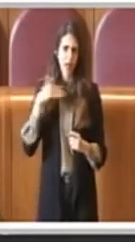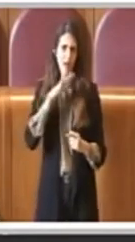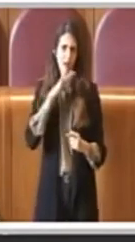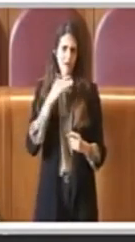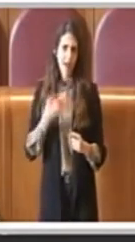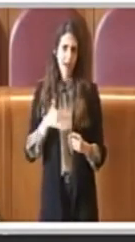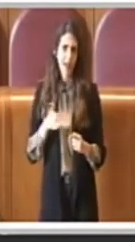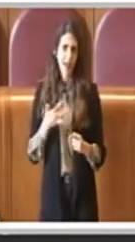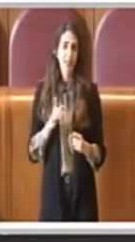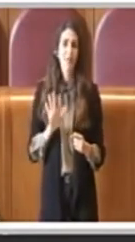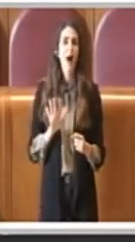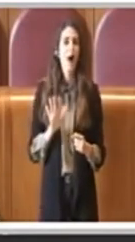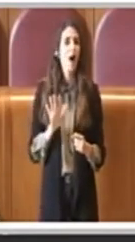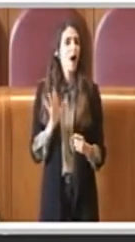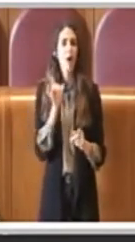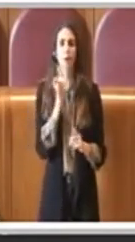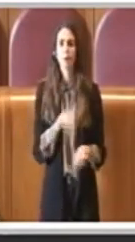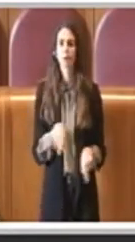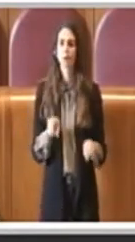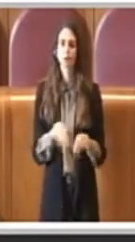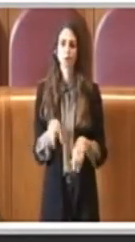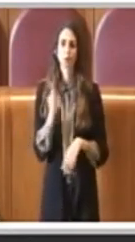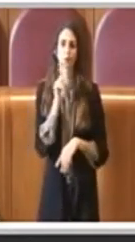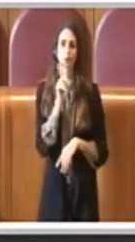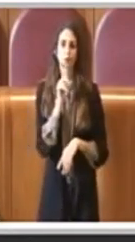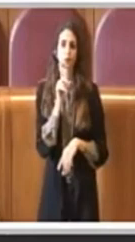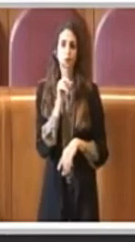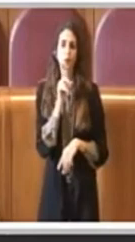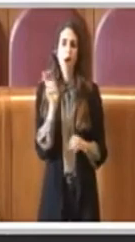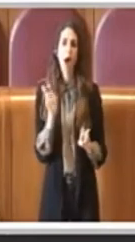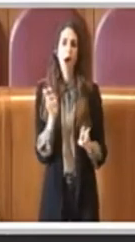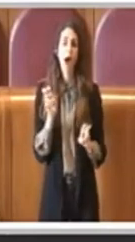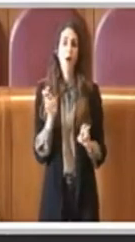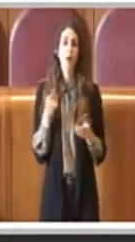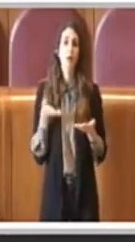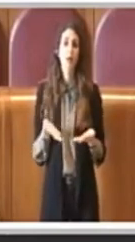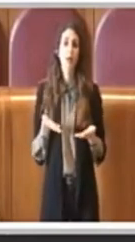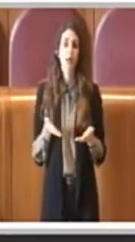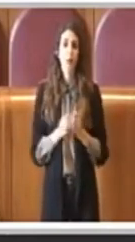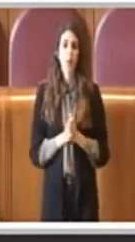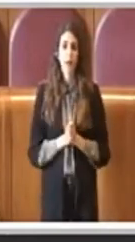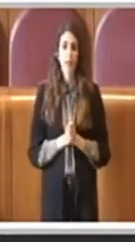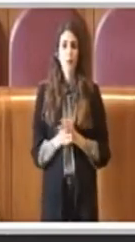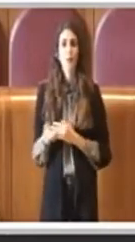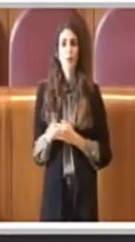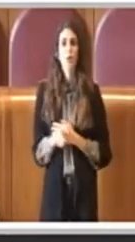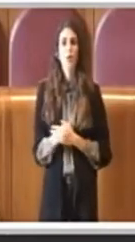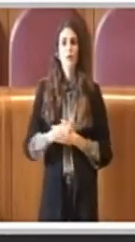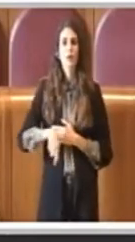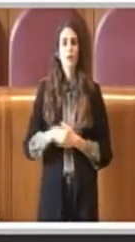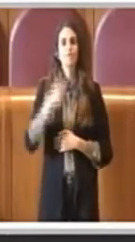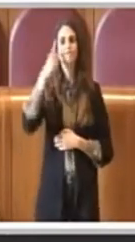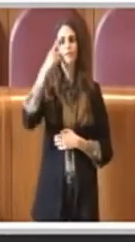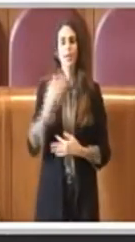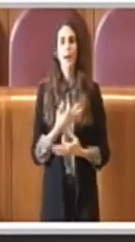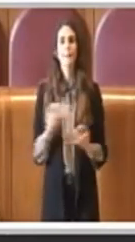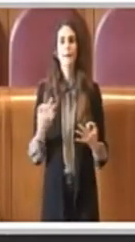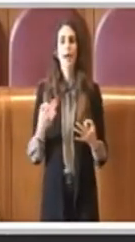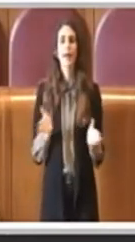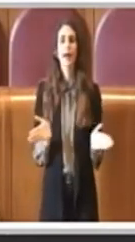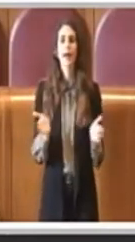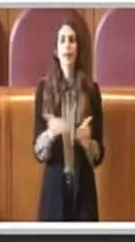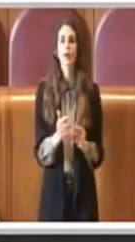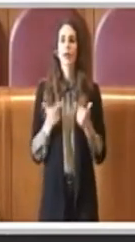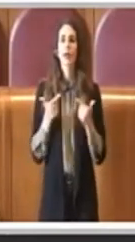comunque rimangono delle tematiche attuali, perché come ben sappiamo, comunque la categoria svolge servizio, presta